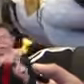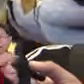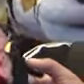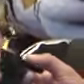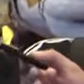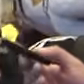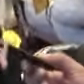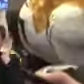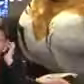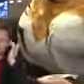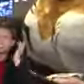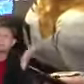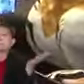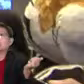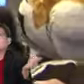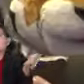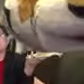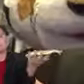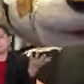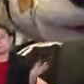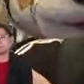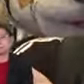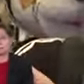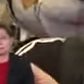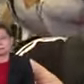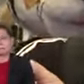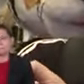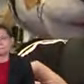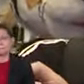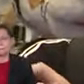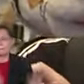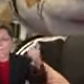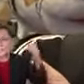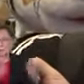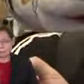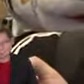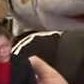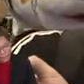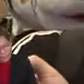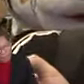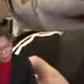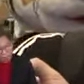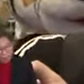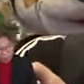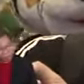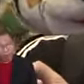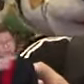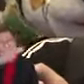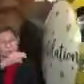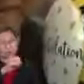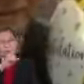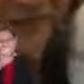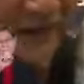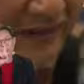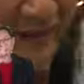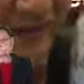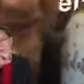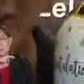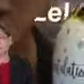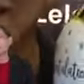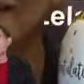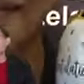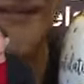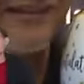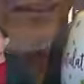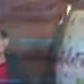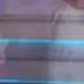masih tak tahu nak cakap macam mana. Tapi so far yang bermain di fikiran saya adalah Houston dan juga Auburn lah sebab...